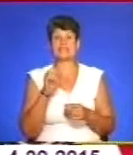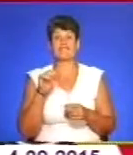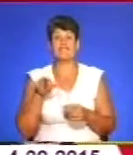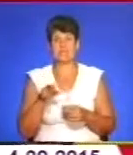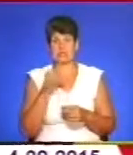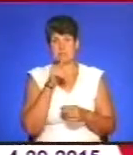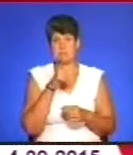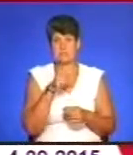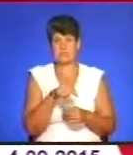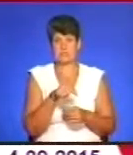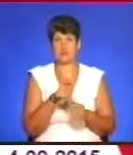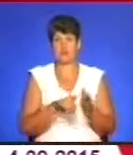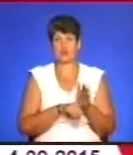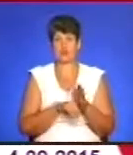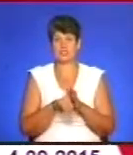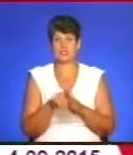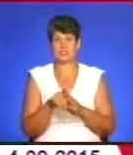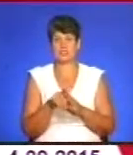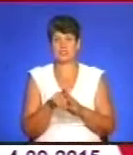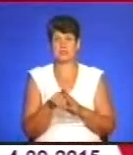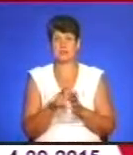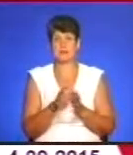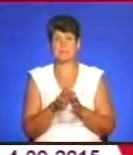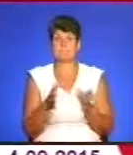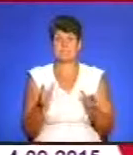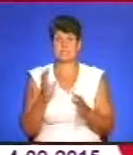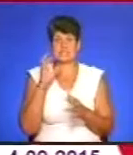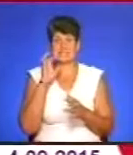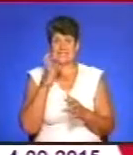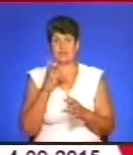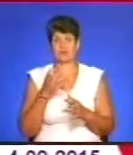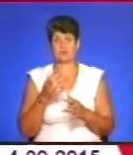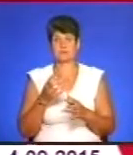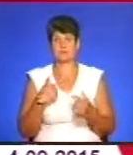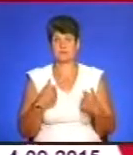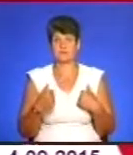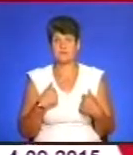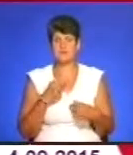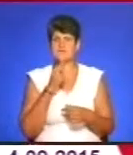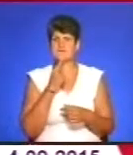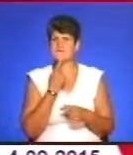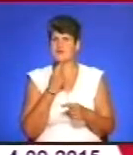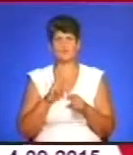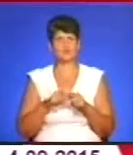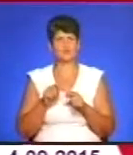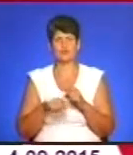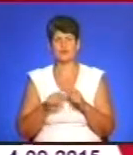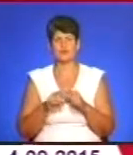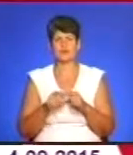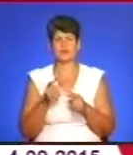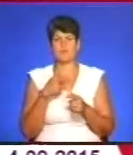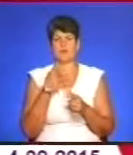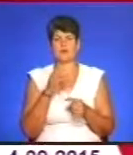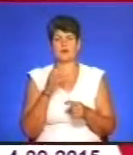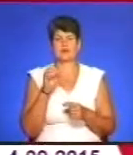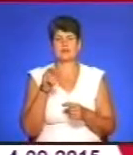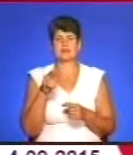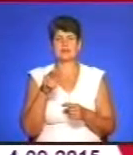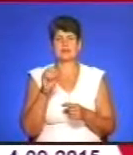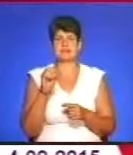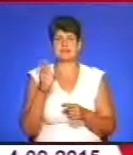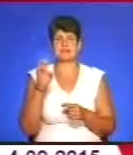то почалися вже такі більш серйозніші приступи, і вони тяжко контролюються, і нам виставляють діагноз